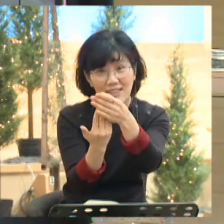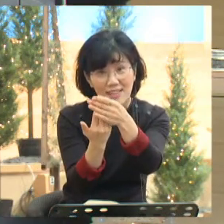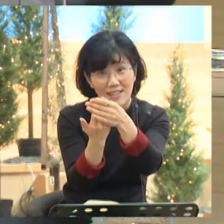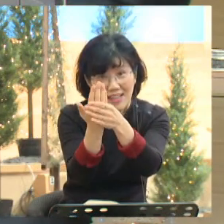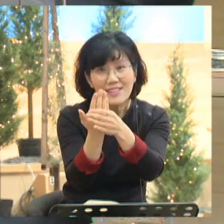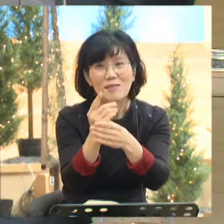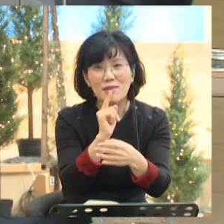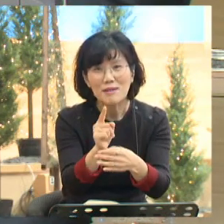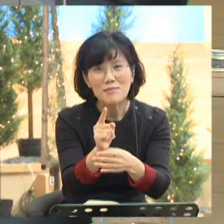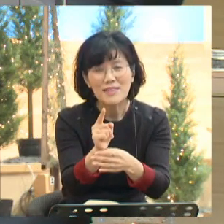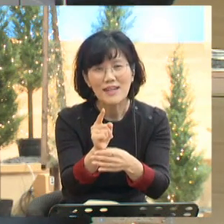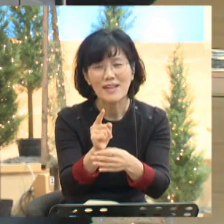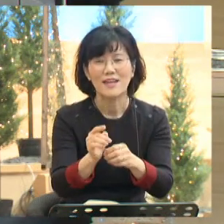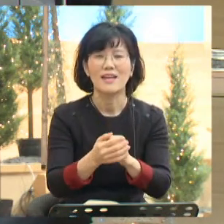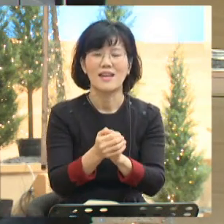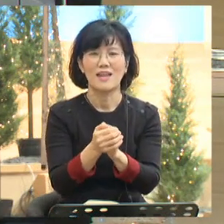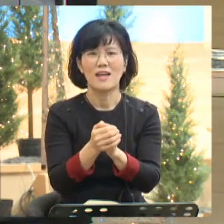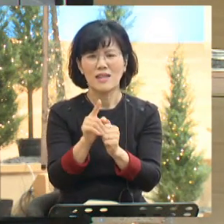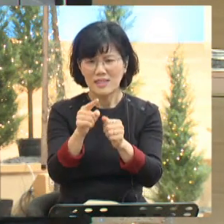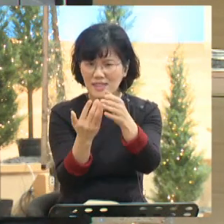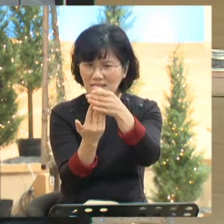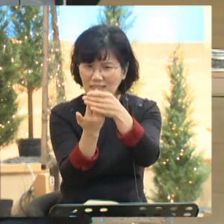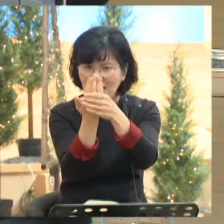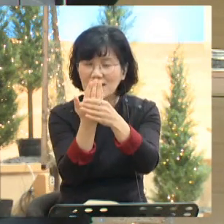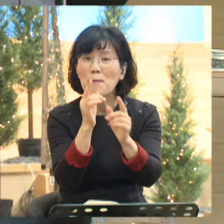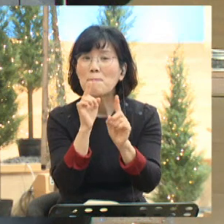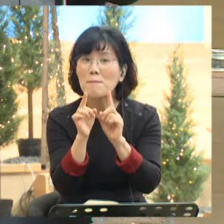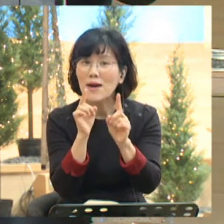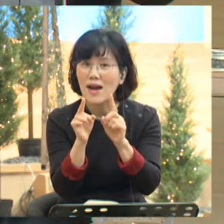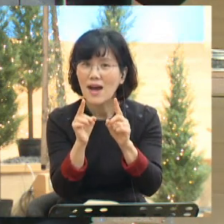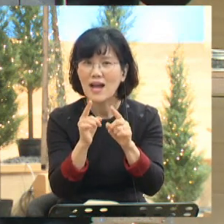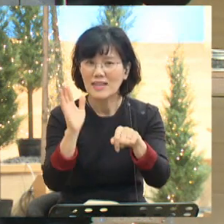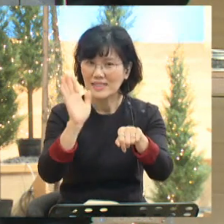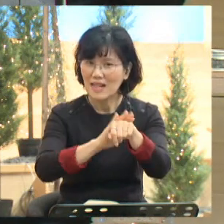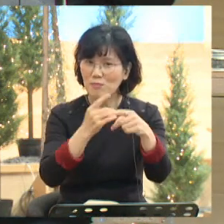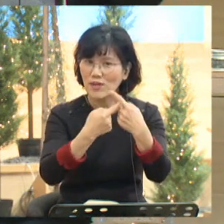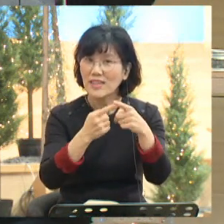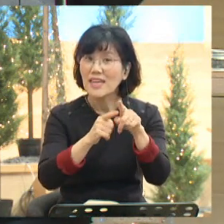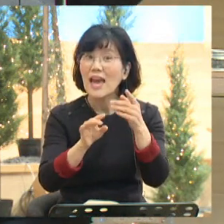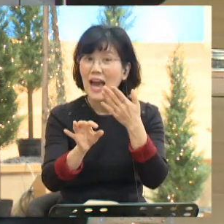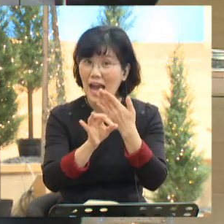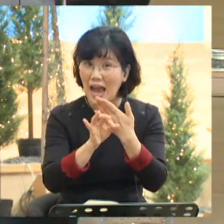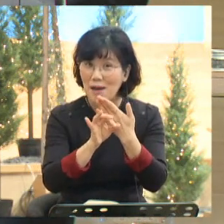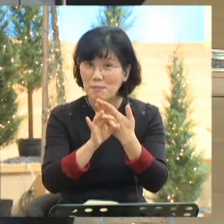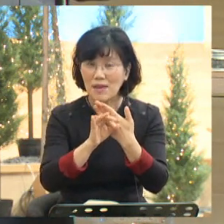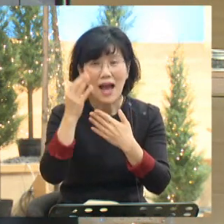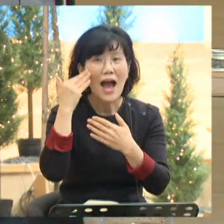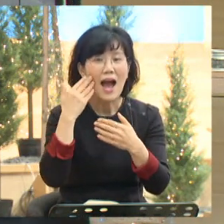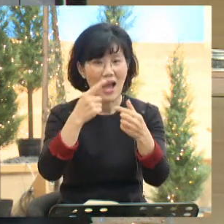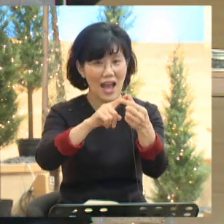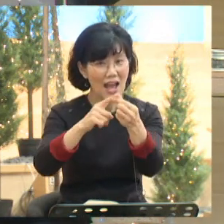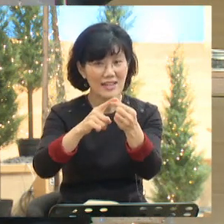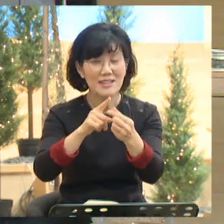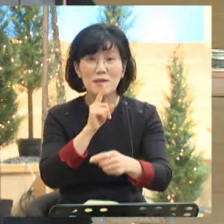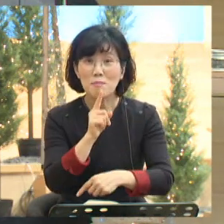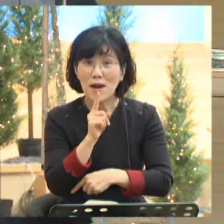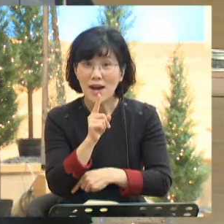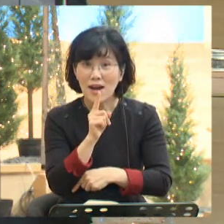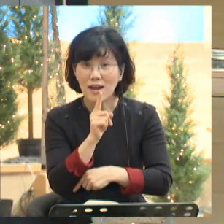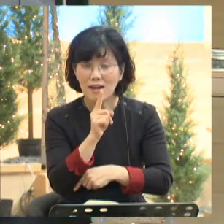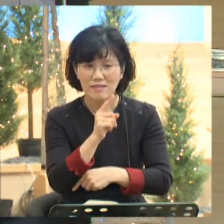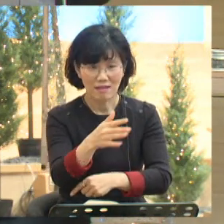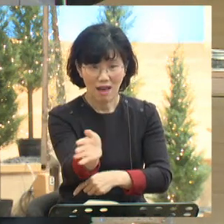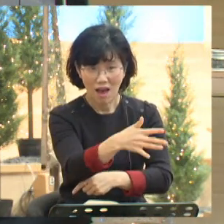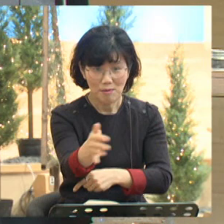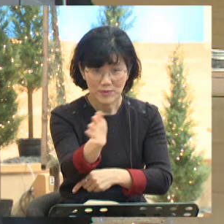나서 요나서 라는 말이 우리가 잘못 이해하면 한글 성에 나서라고 돼 있으니까 없었는데 갑자기 이렇게 툭